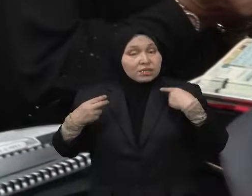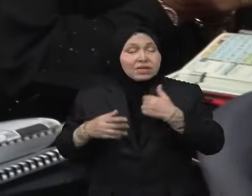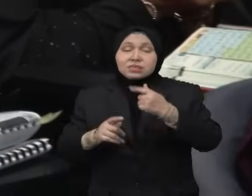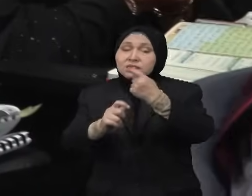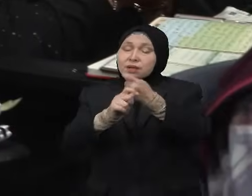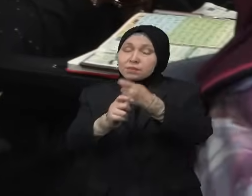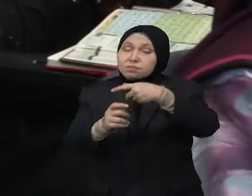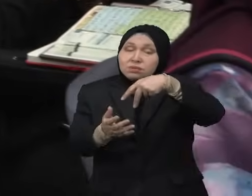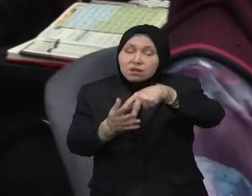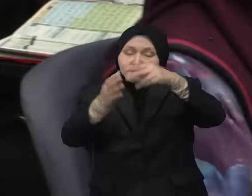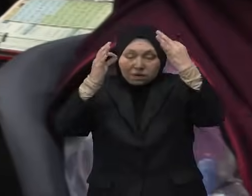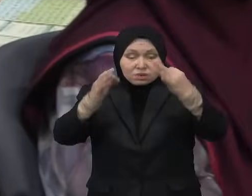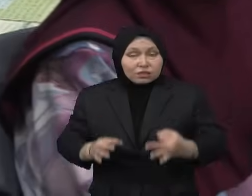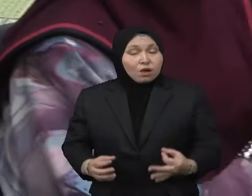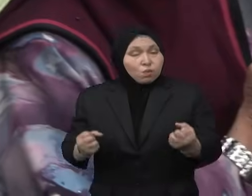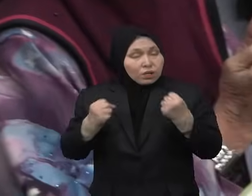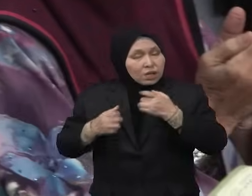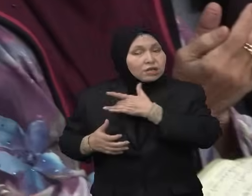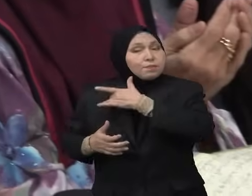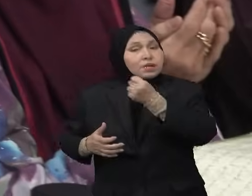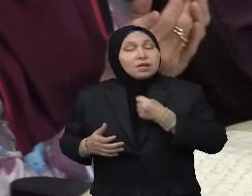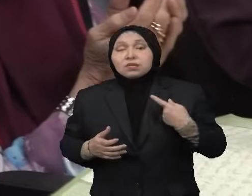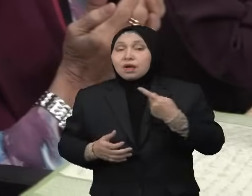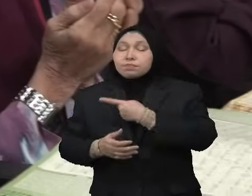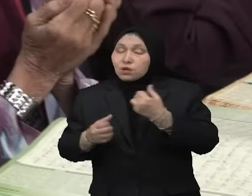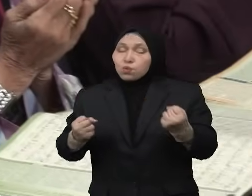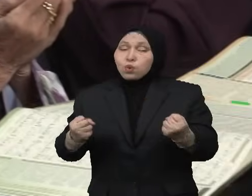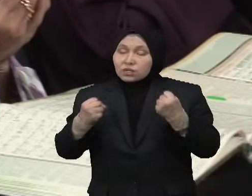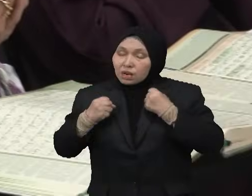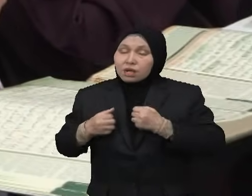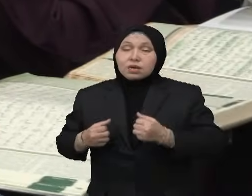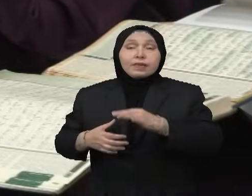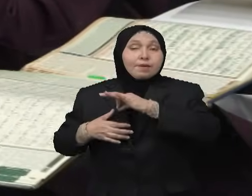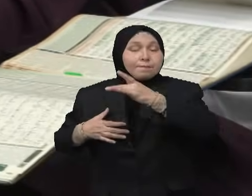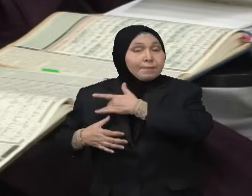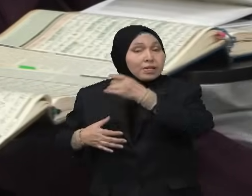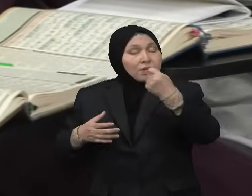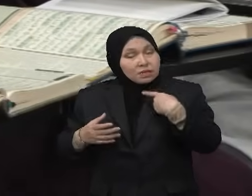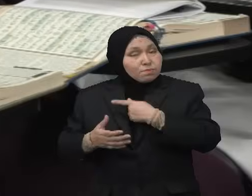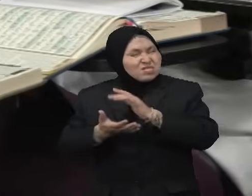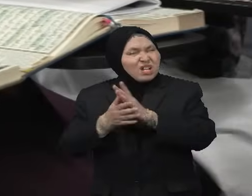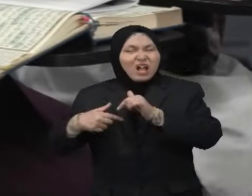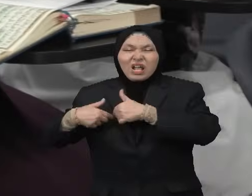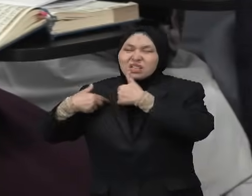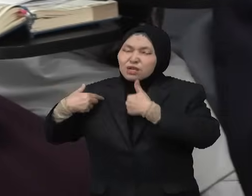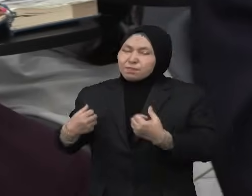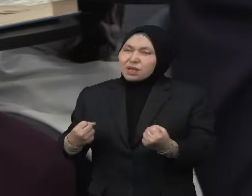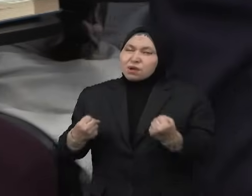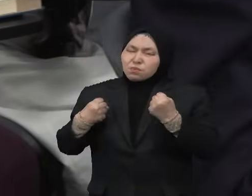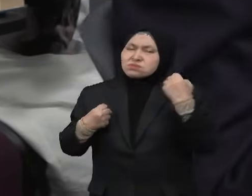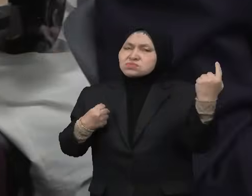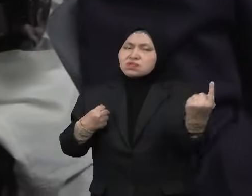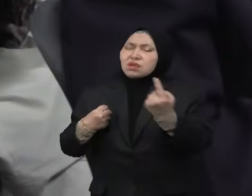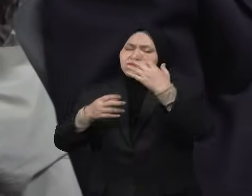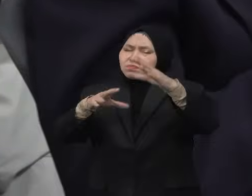Tetapkanlah pendirian kami, ya Allah, teguhkanlah keimanan kami, ya Allah, kuatkanlah keimanan kami, ya Allah. Ya Allah, jadikanlah hati kami hati yang kuat untuk sentiasa